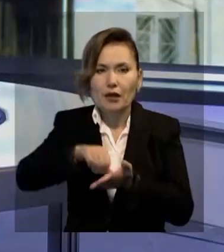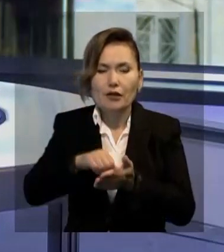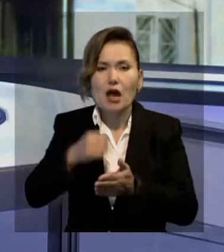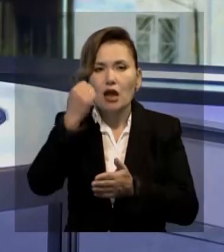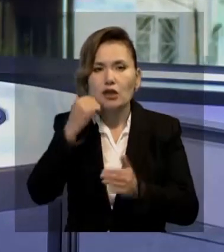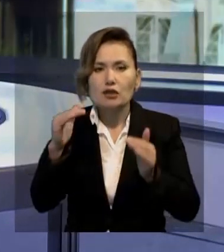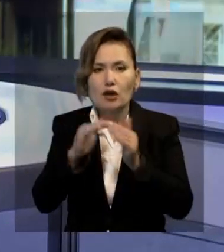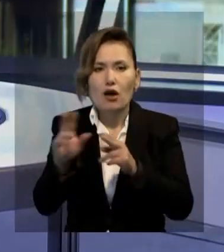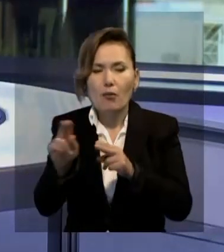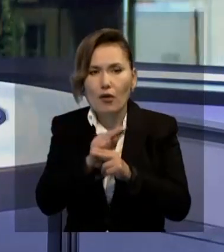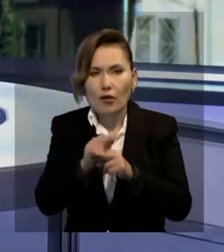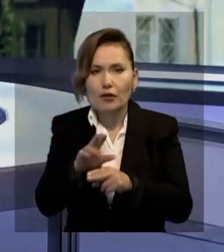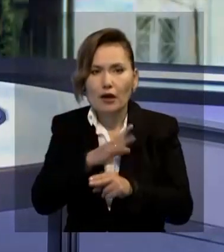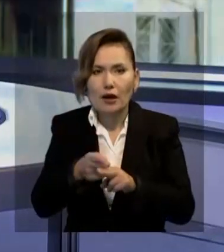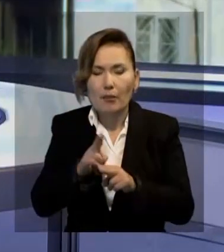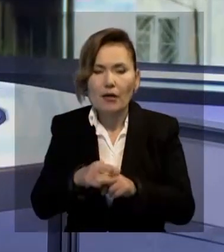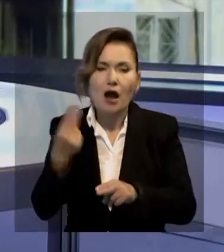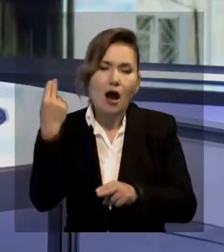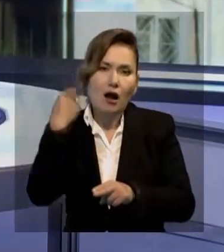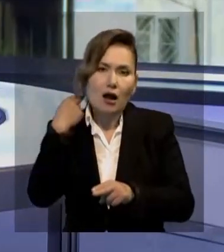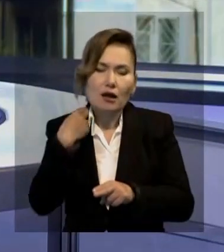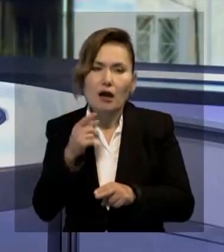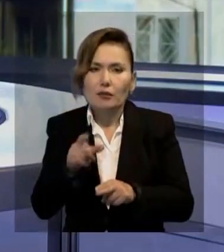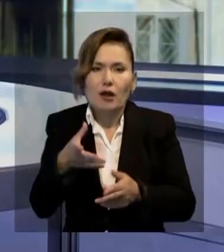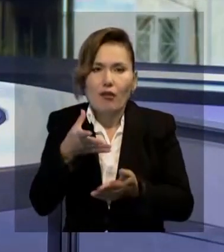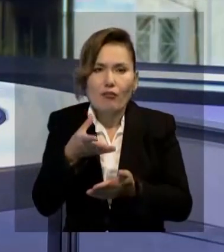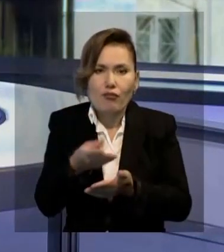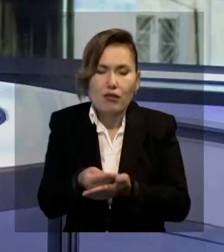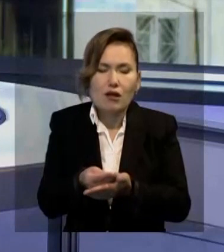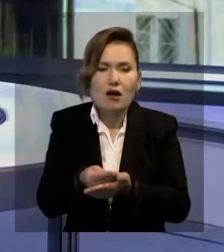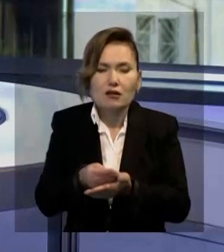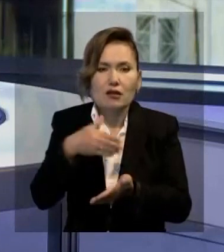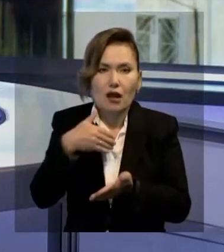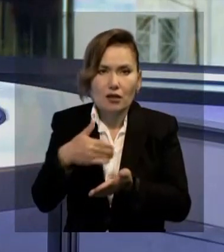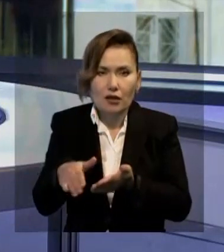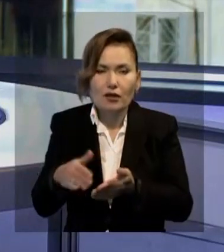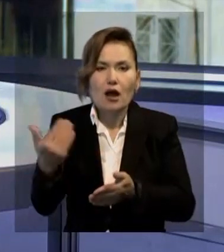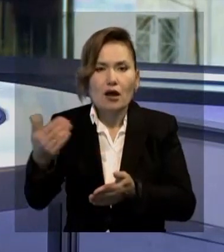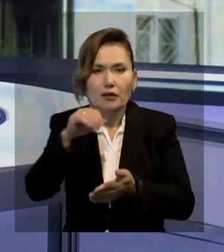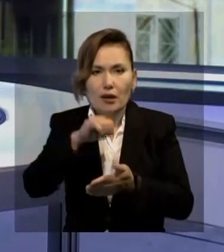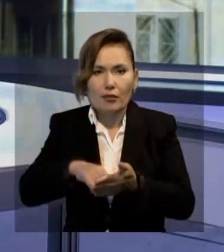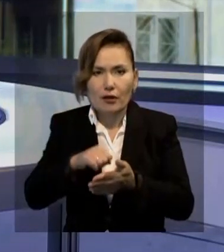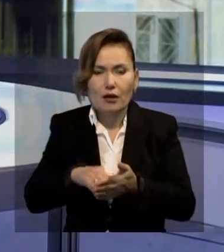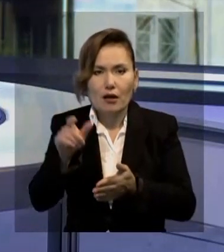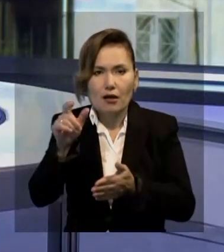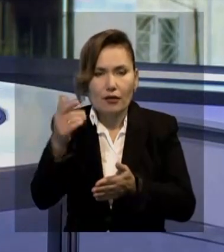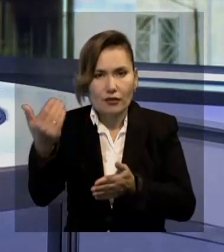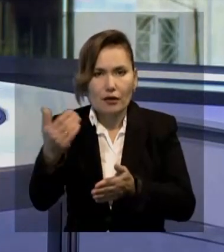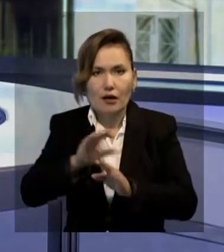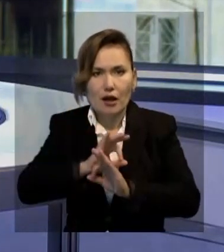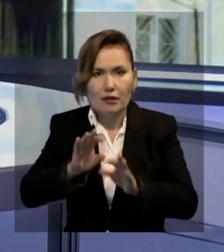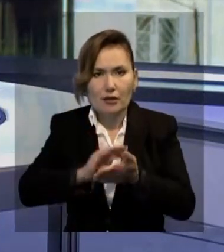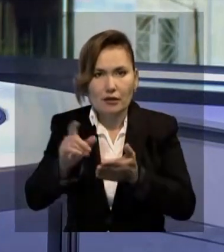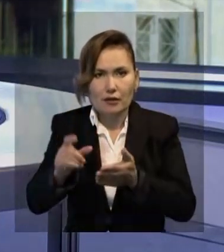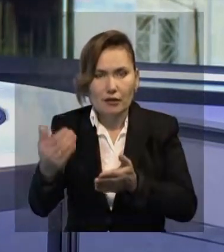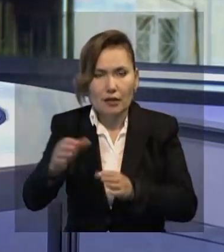ескі үйлерін жөндетіп алған. Енді қарызды қайтармай отыр. Оның себебі мен салдарын аймақтағы тілшіміз Айдарбек Айтмұхамбетұлы анықтап